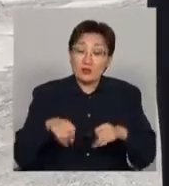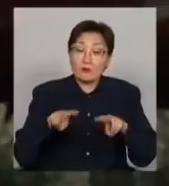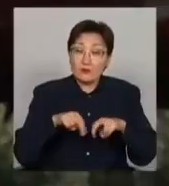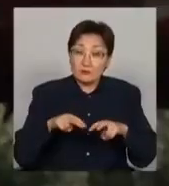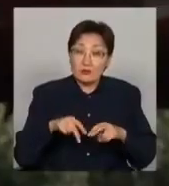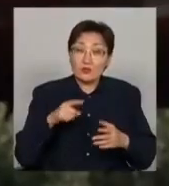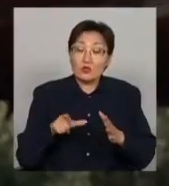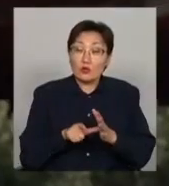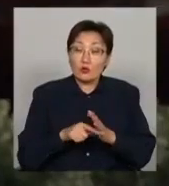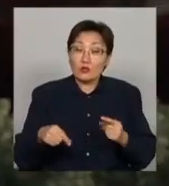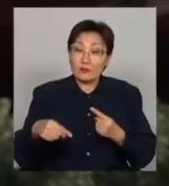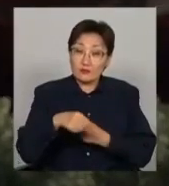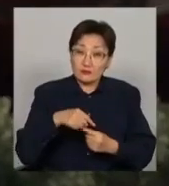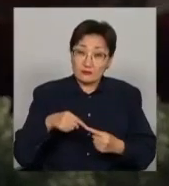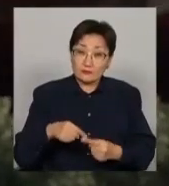встречи.